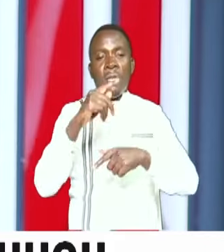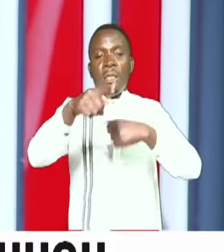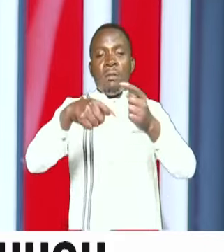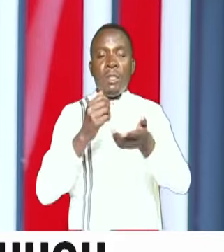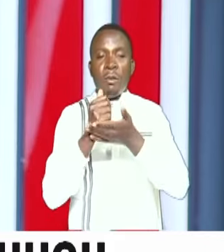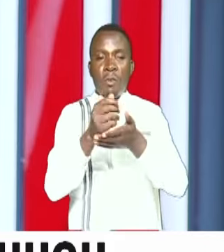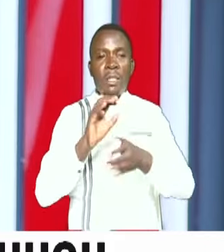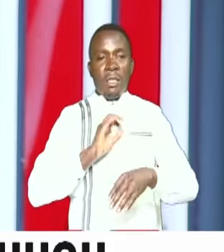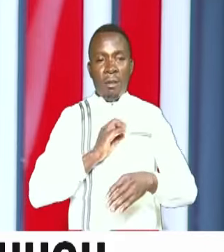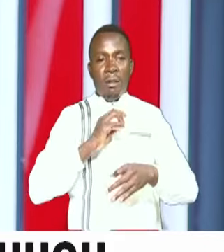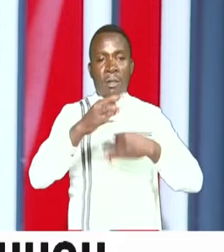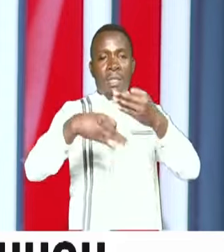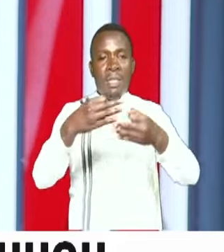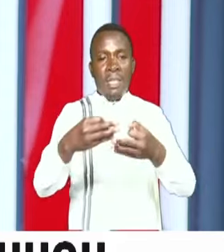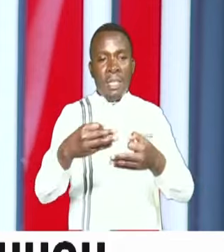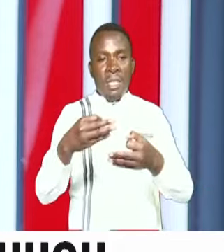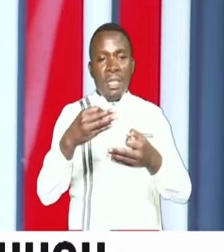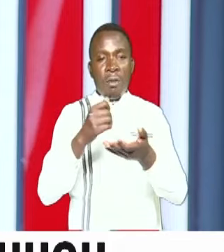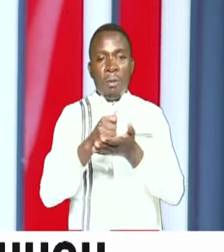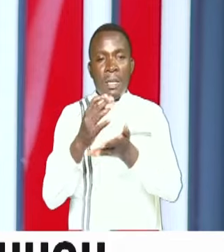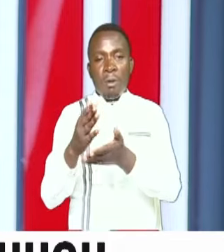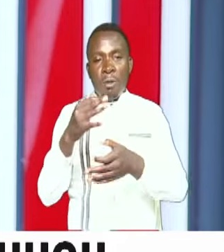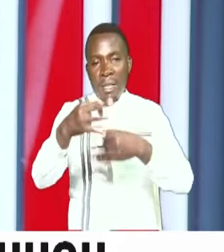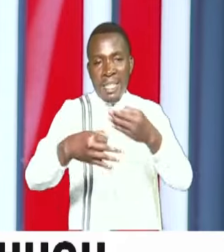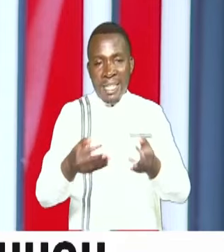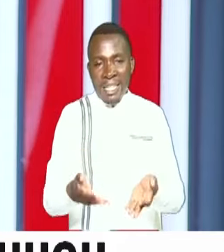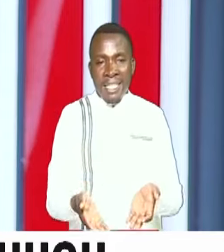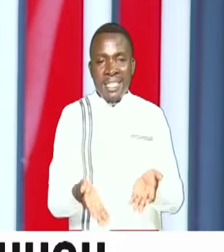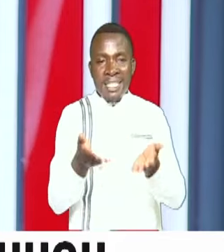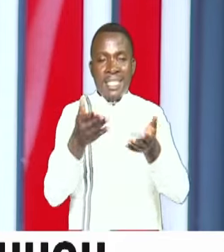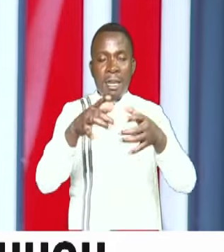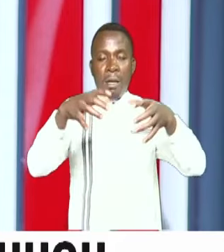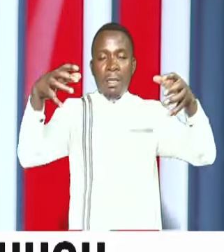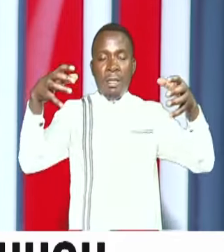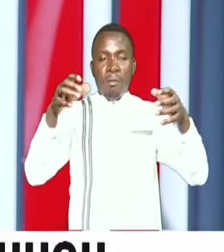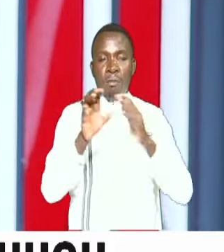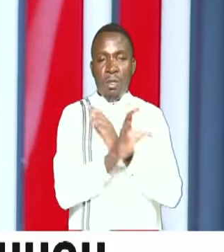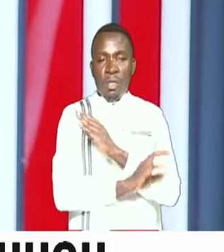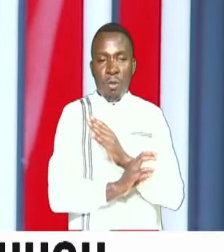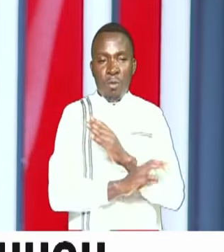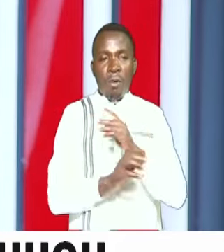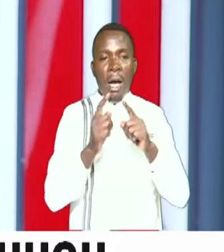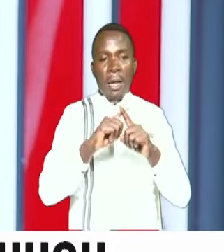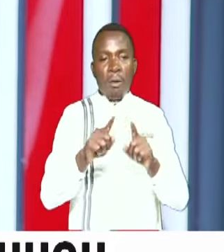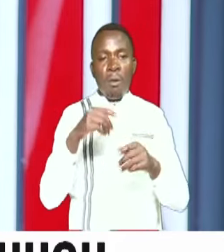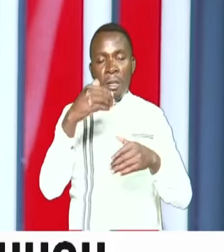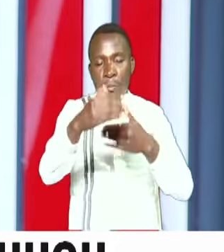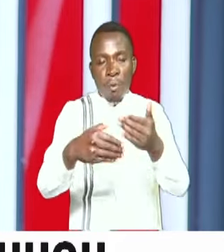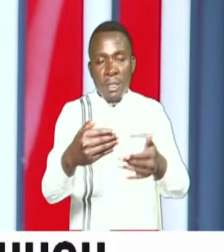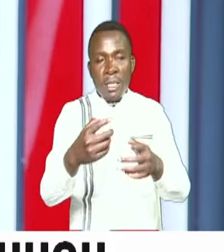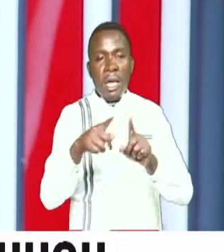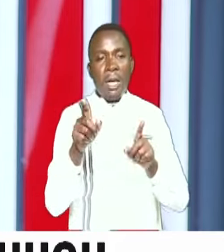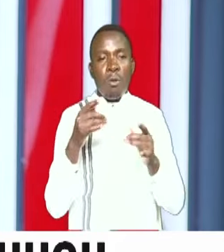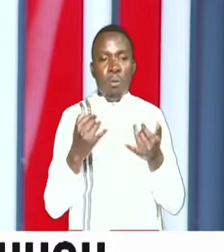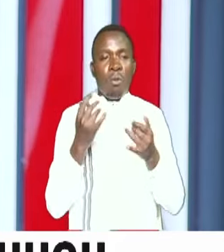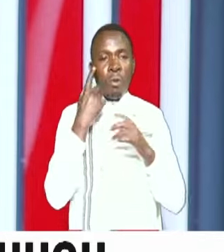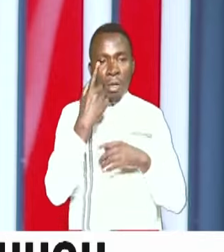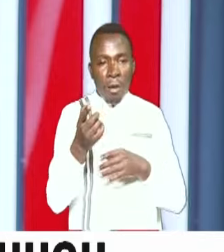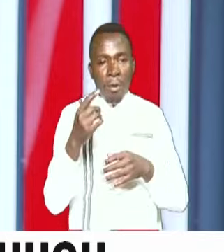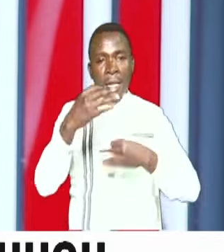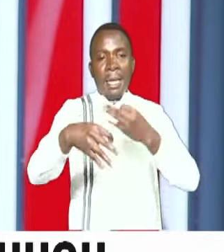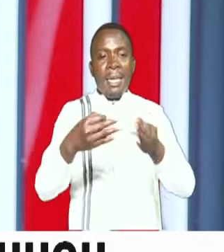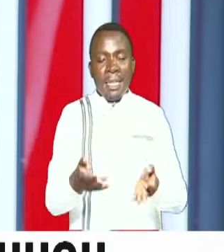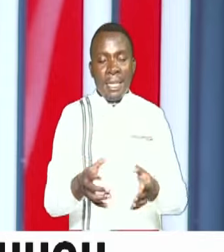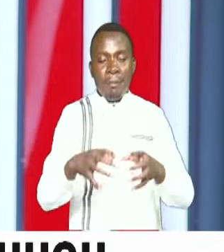abanyenganda kuko inganda zirazamuka mu gihugu nubwo ari urugendo rugikomeza ariko turimo kubona inganda zizamuka umunsi ku